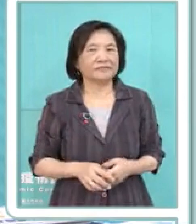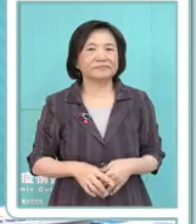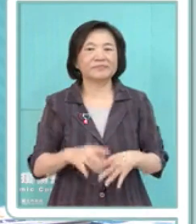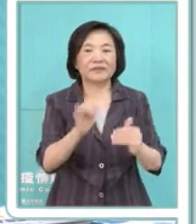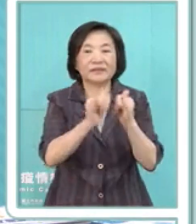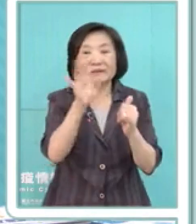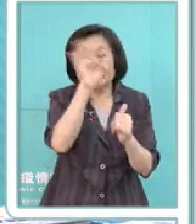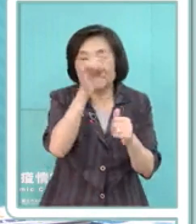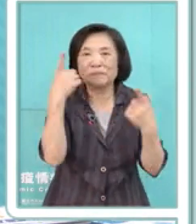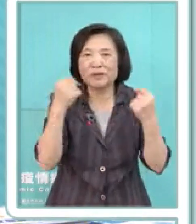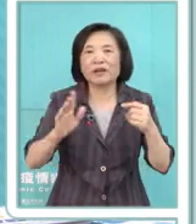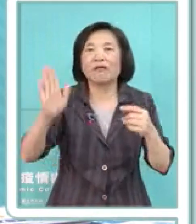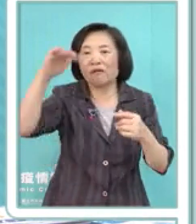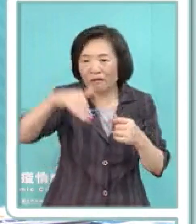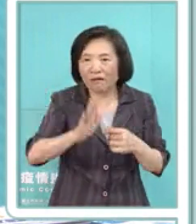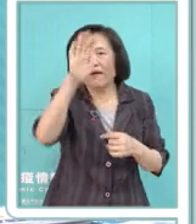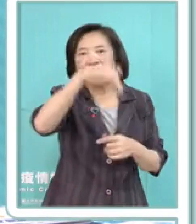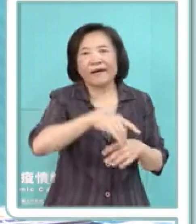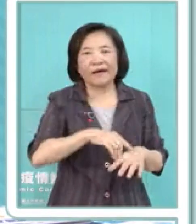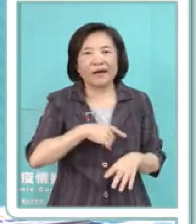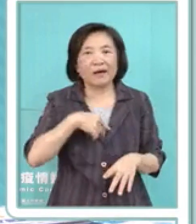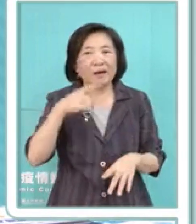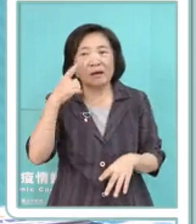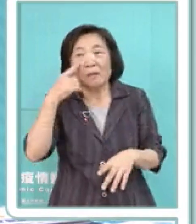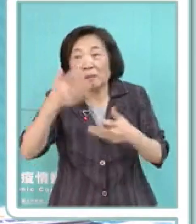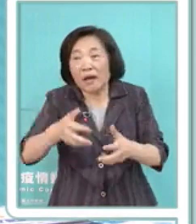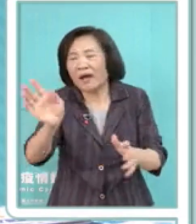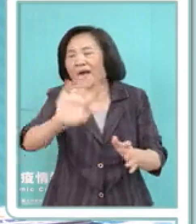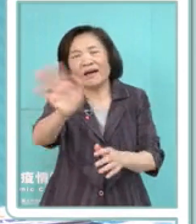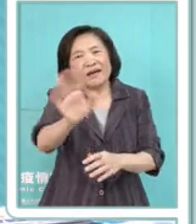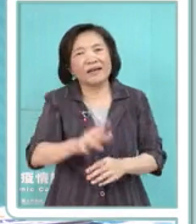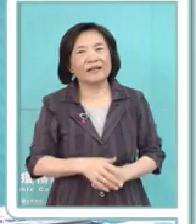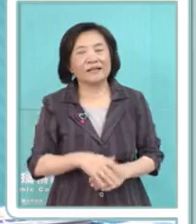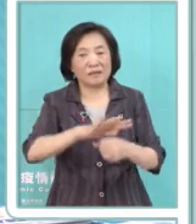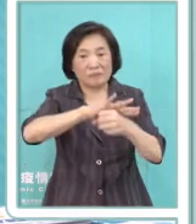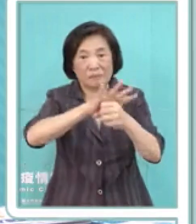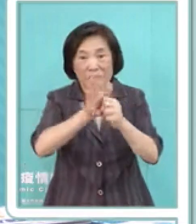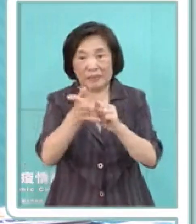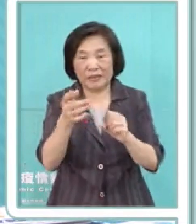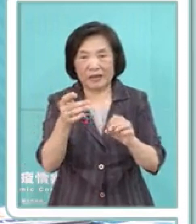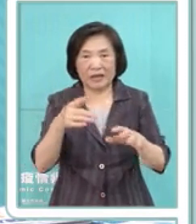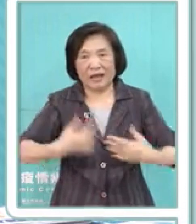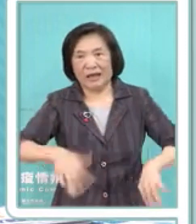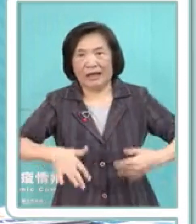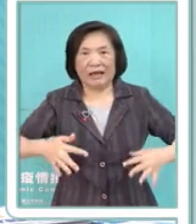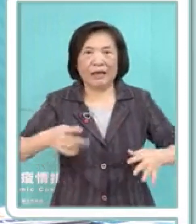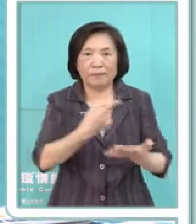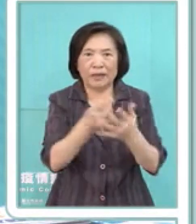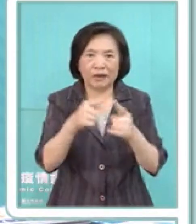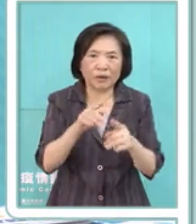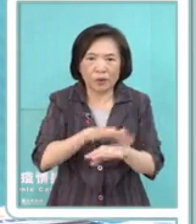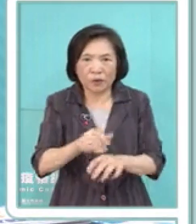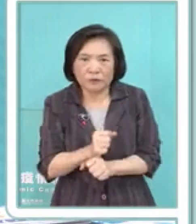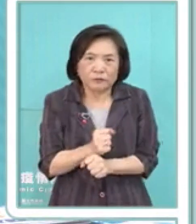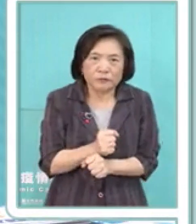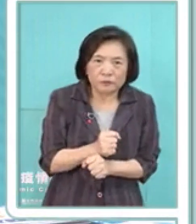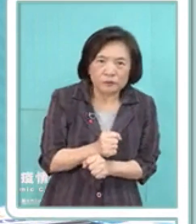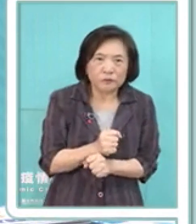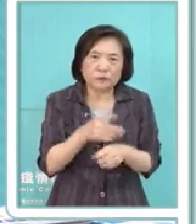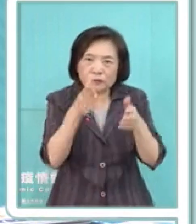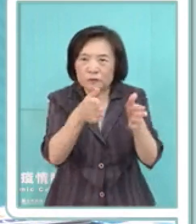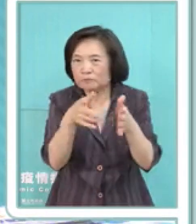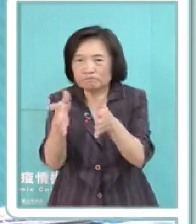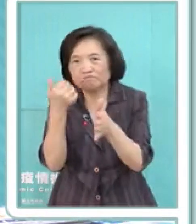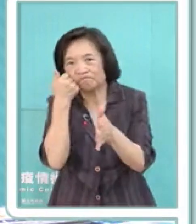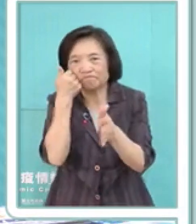就是高高低低的，所以不用太在意了，是吧？特别是疫情紧张的时候，当然大家会比较聚焦在